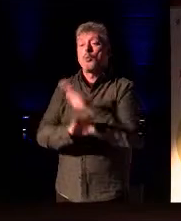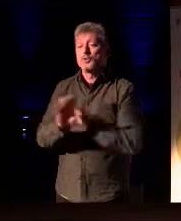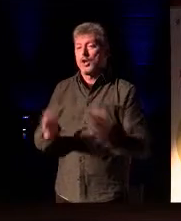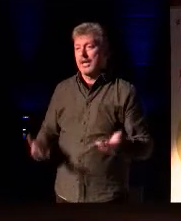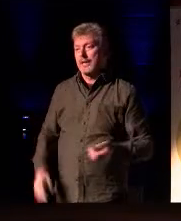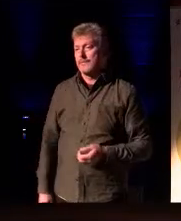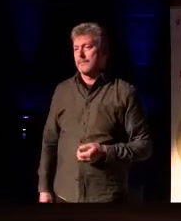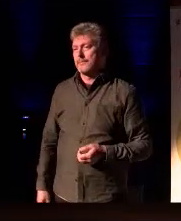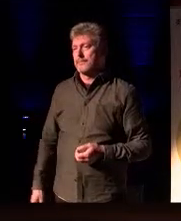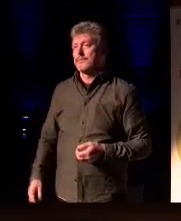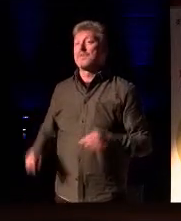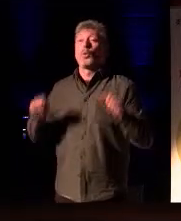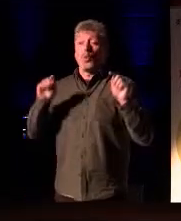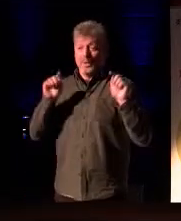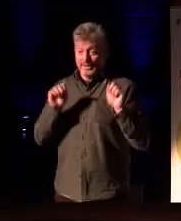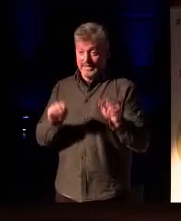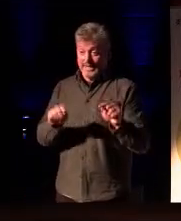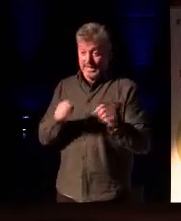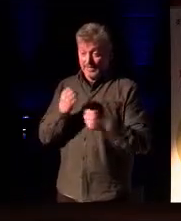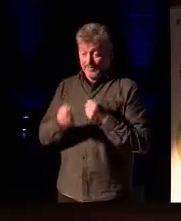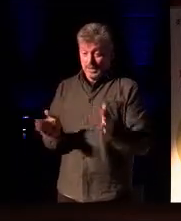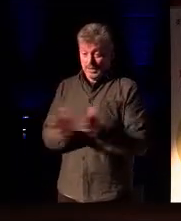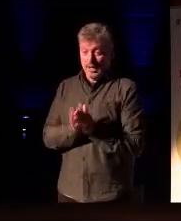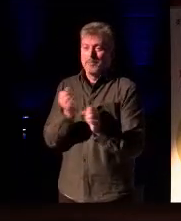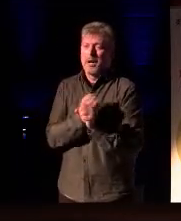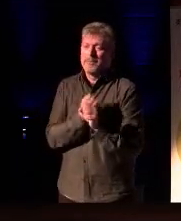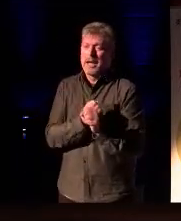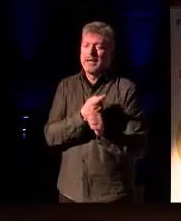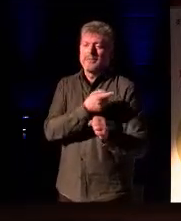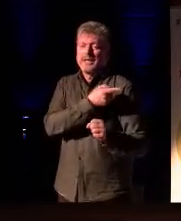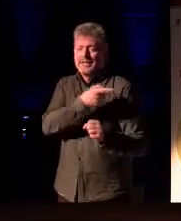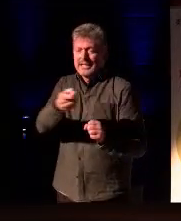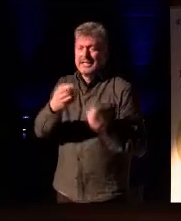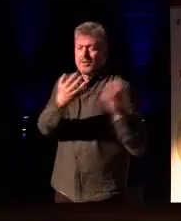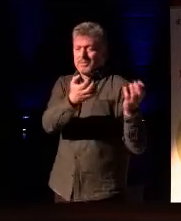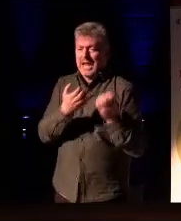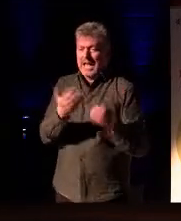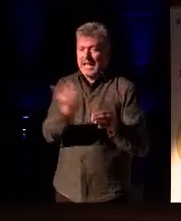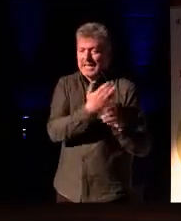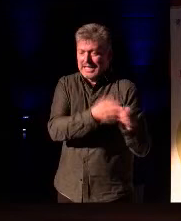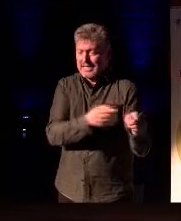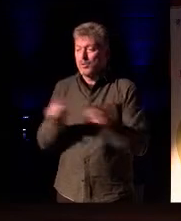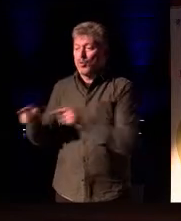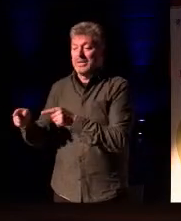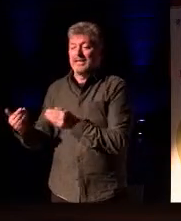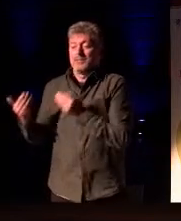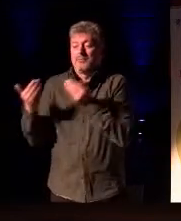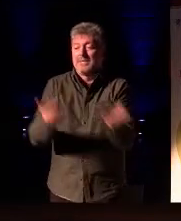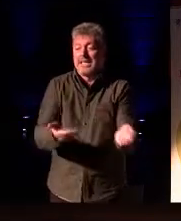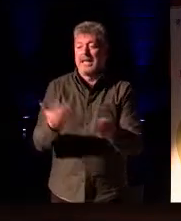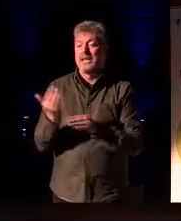Og dette skal vi også gjøre I samarbeid med de som trenger tjenestene og de som yter tjenestene.